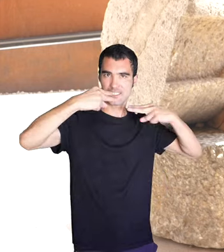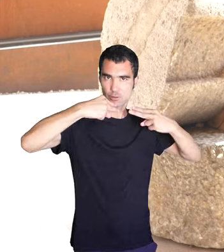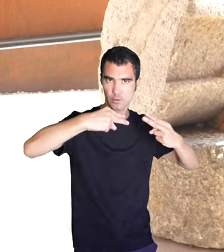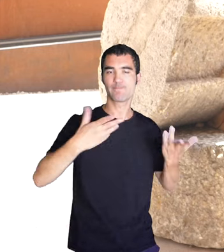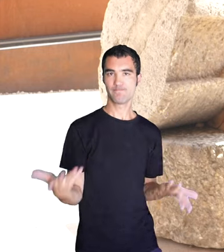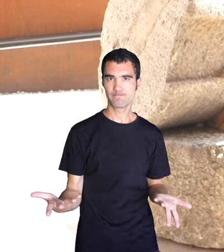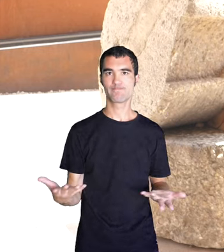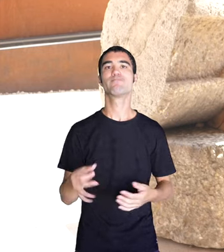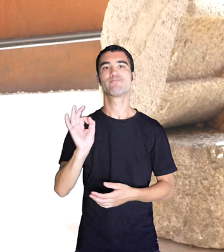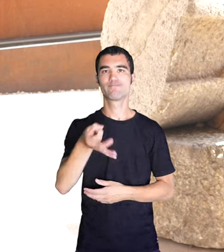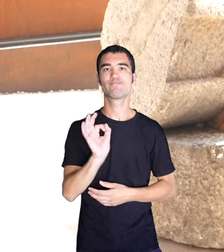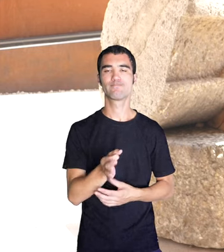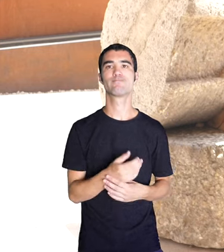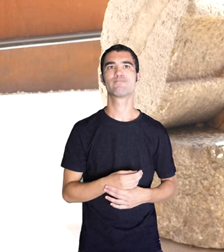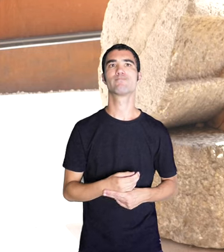que